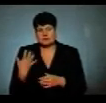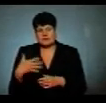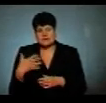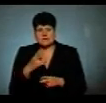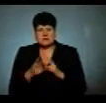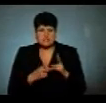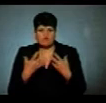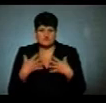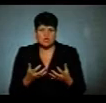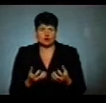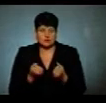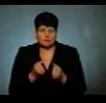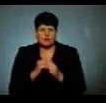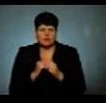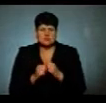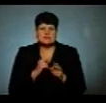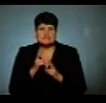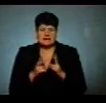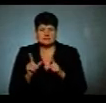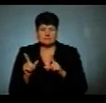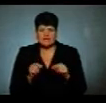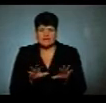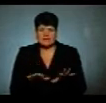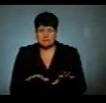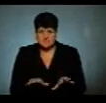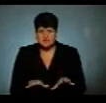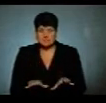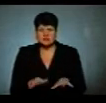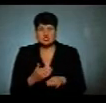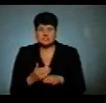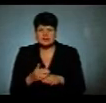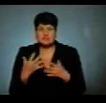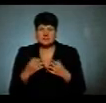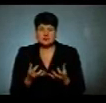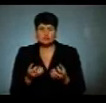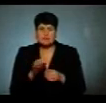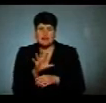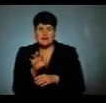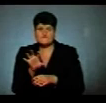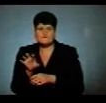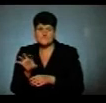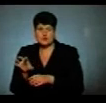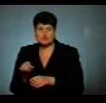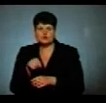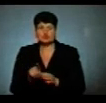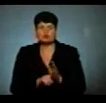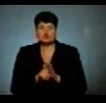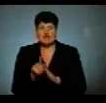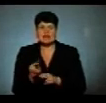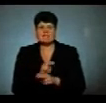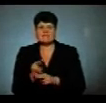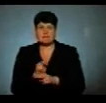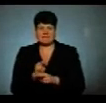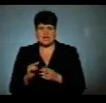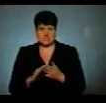ми отримали. По кожній скарзі виїхали на місце. З частини з них ми вже отримали фотографії з тим, що почали виправлятися